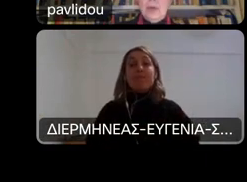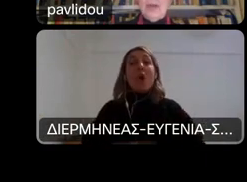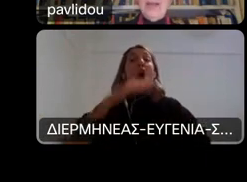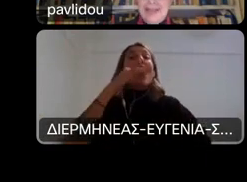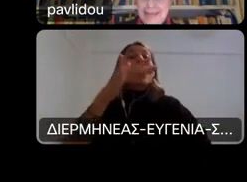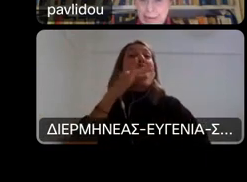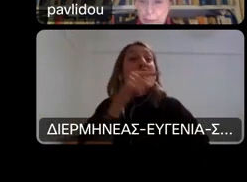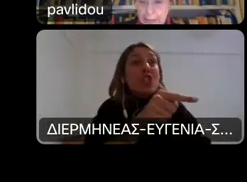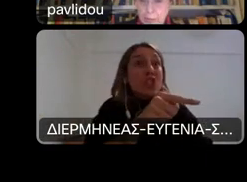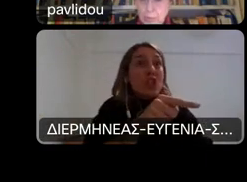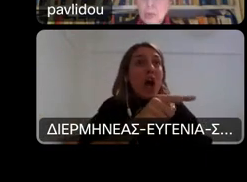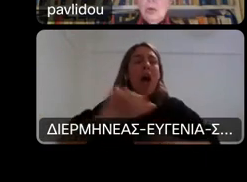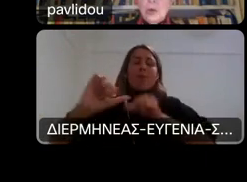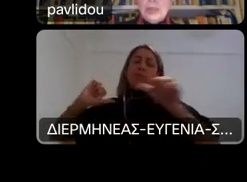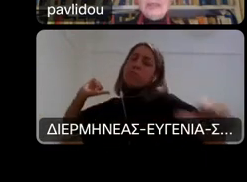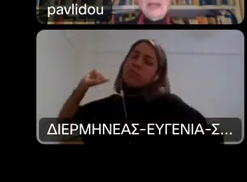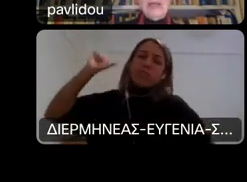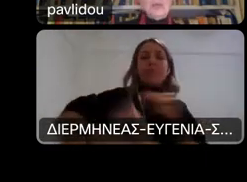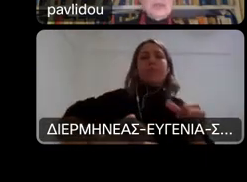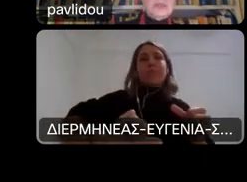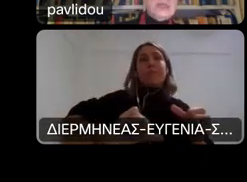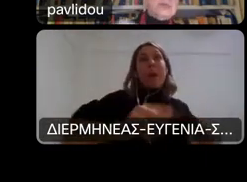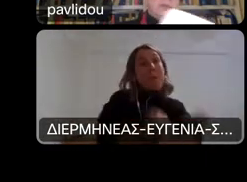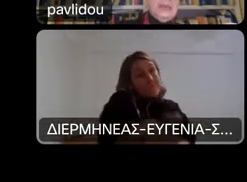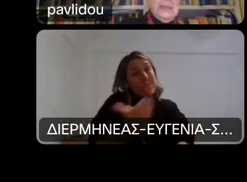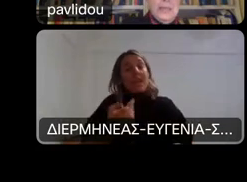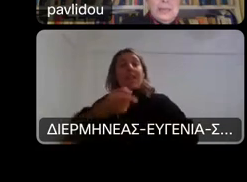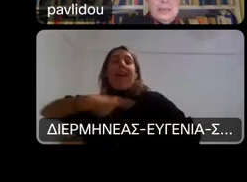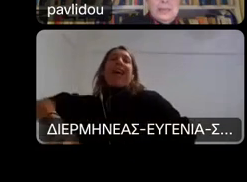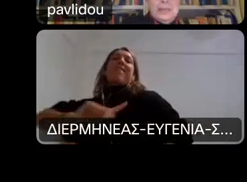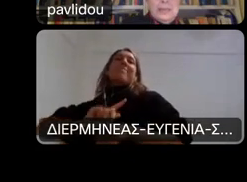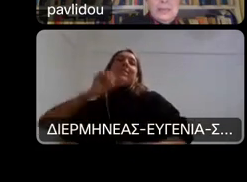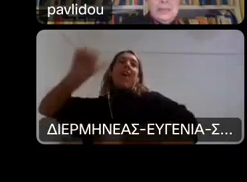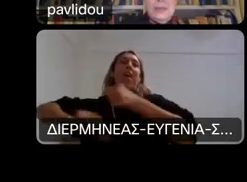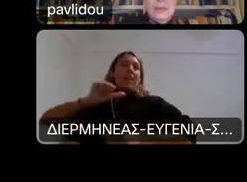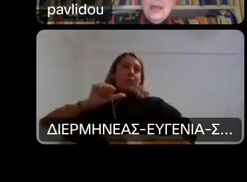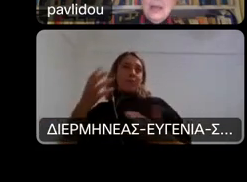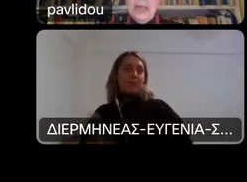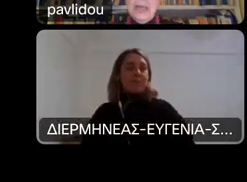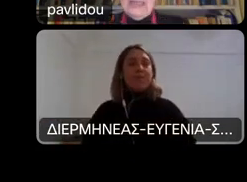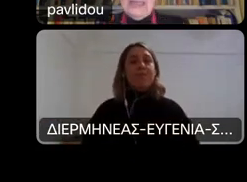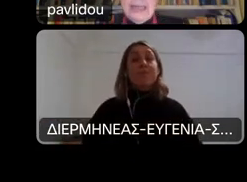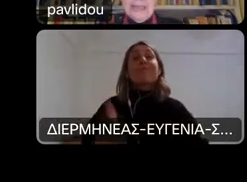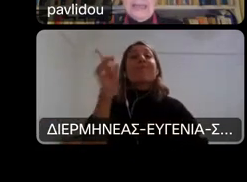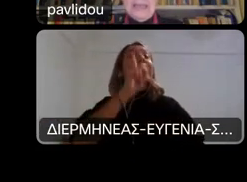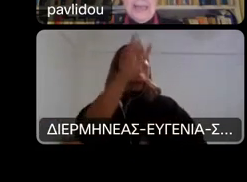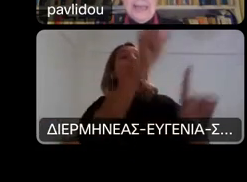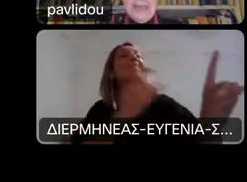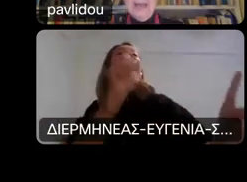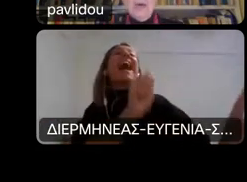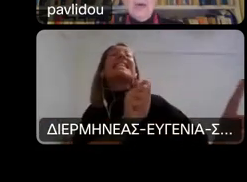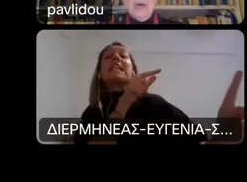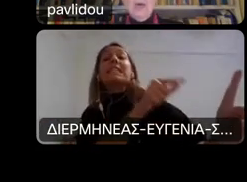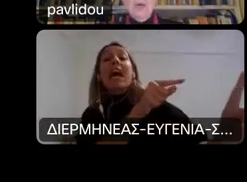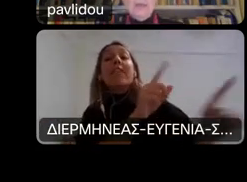τη γλώσσα διαρροπάλου, χωρίς να αλλάξουμε τις δικές μας πρακτικές. Τώρα, κύριε Αναστασιάδη,